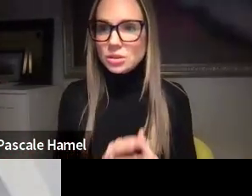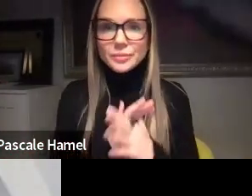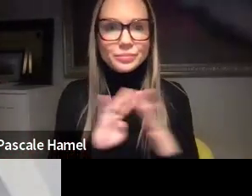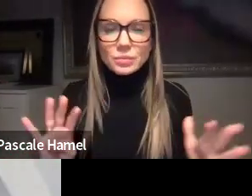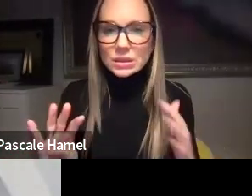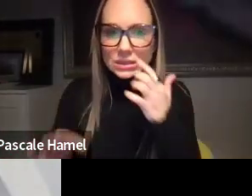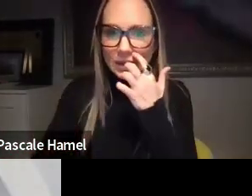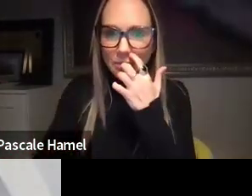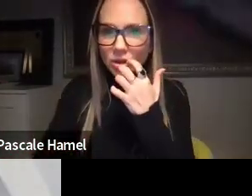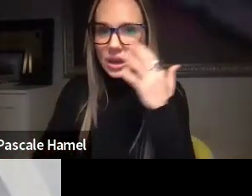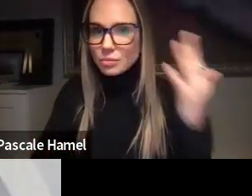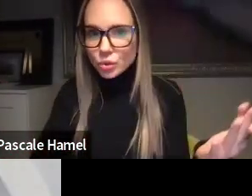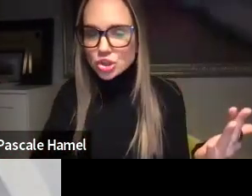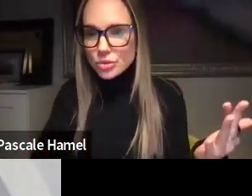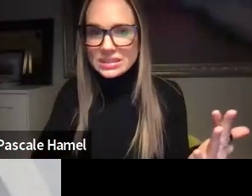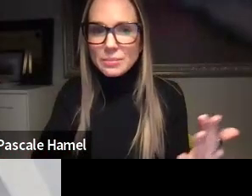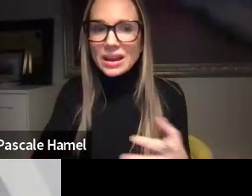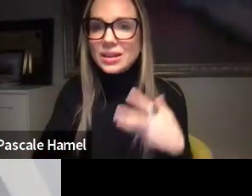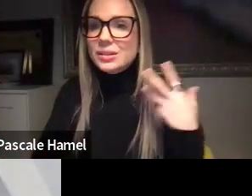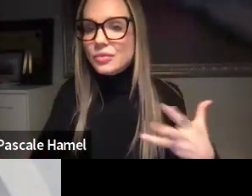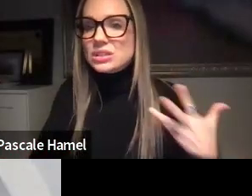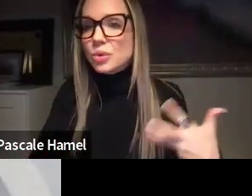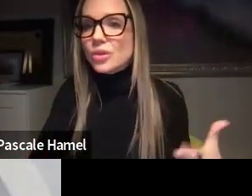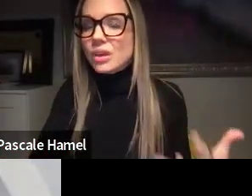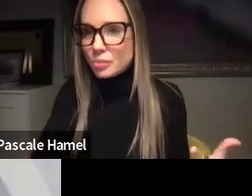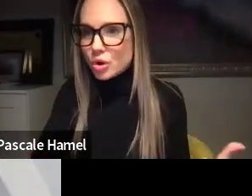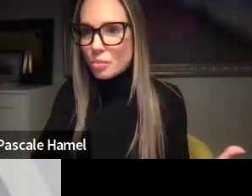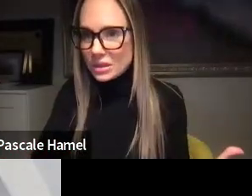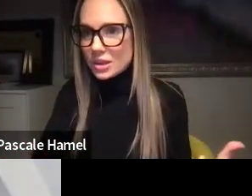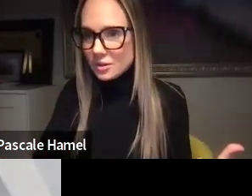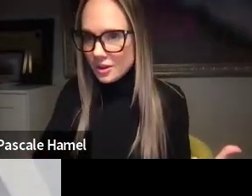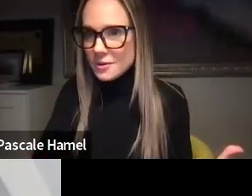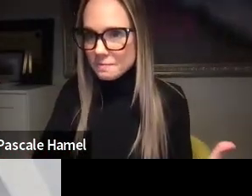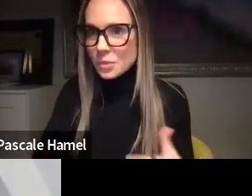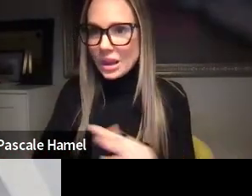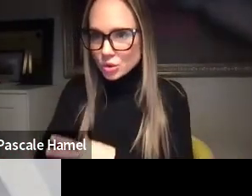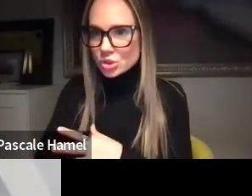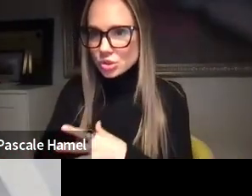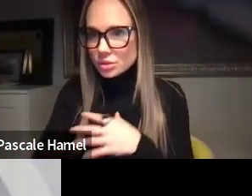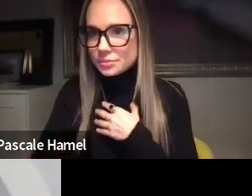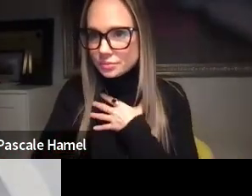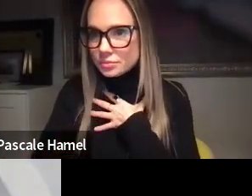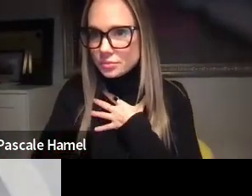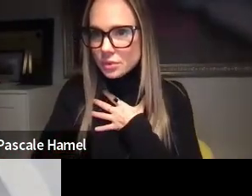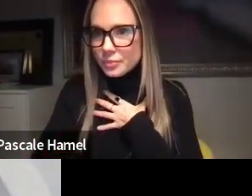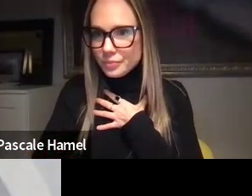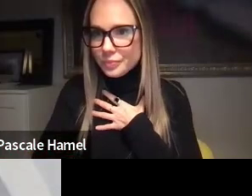sont bonnes. C'est ce qui est important. Pour notre chemisier blanc, des fois, ça peut devenir plus compliqué à cause de